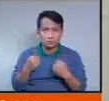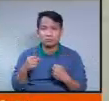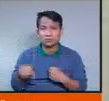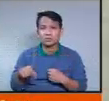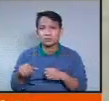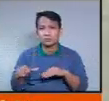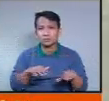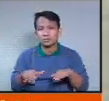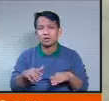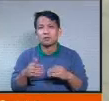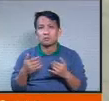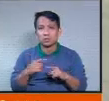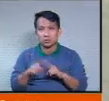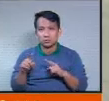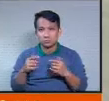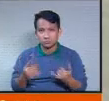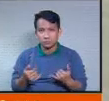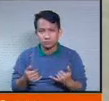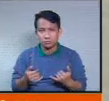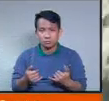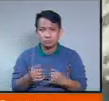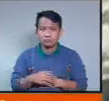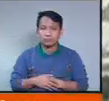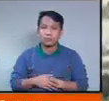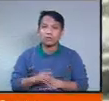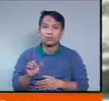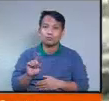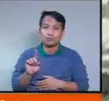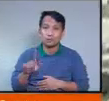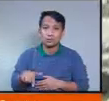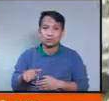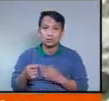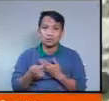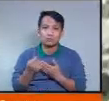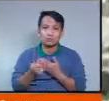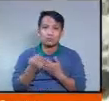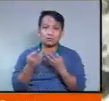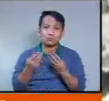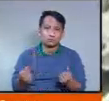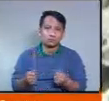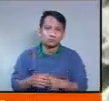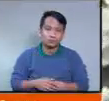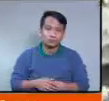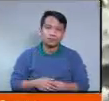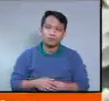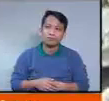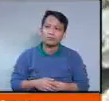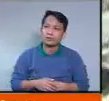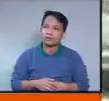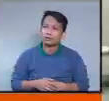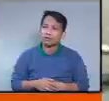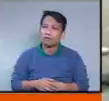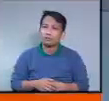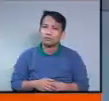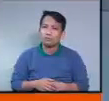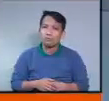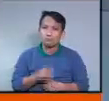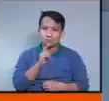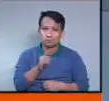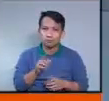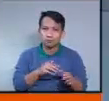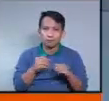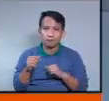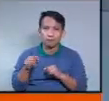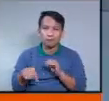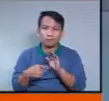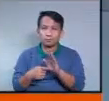na pagyanig. Kaya sa ngayon, ang ginagawa daw nila muna ay yung mga temporary solution. Lord? Jem, totoo bang nasa